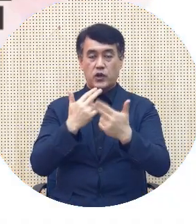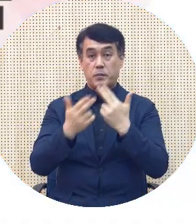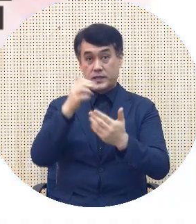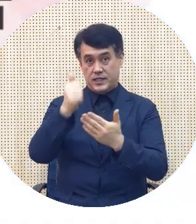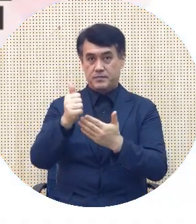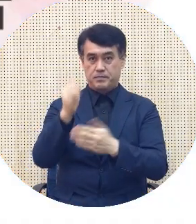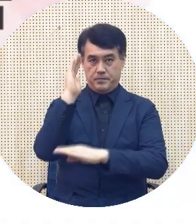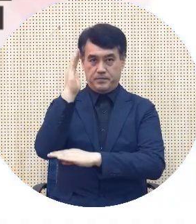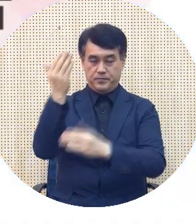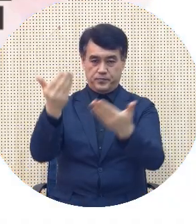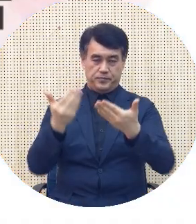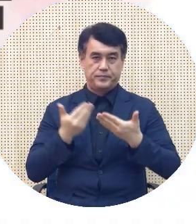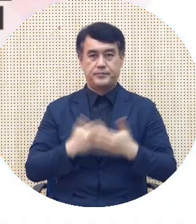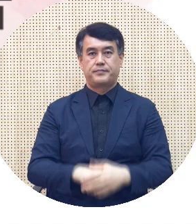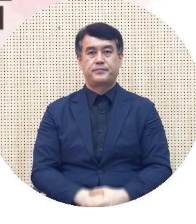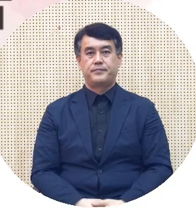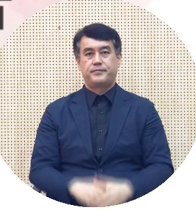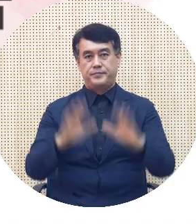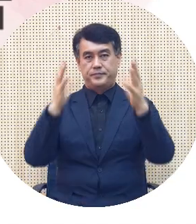하겠습니다.